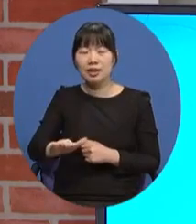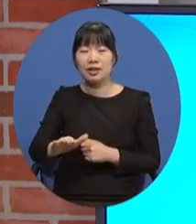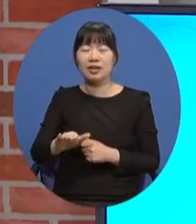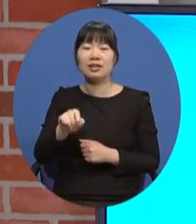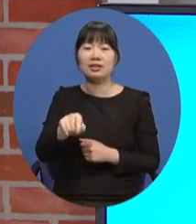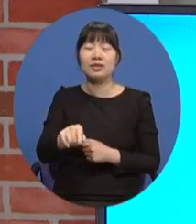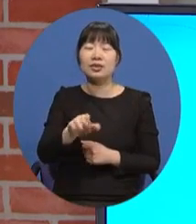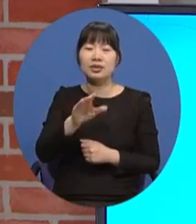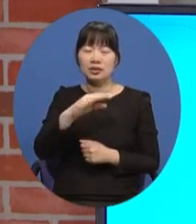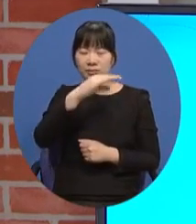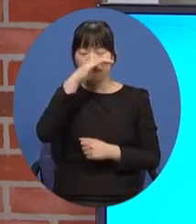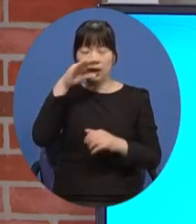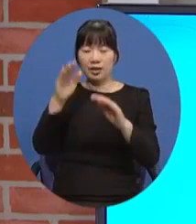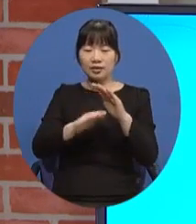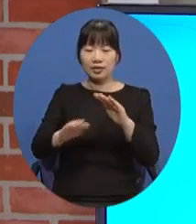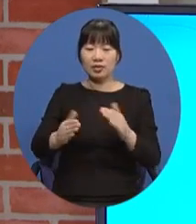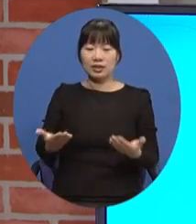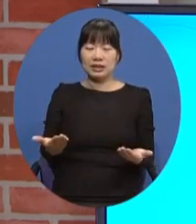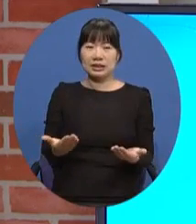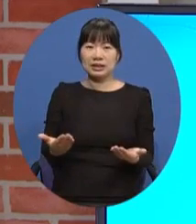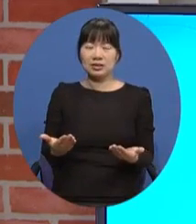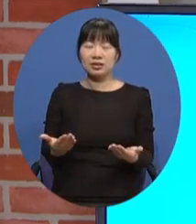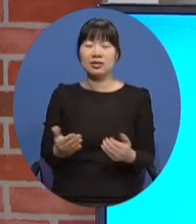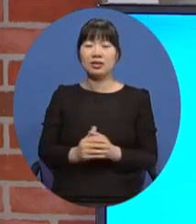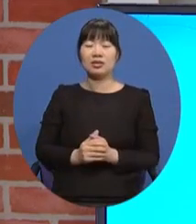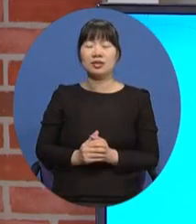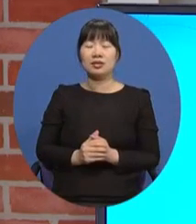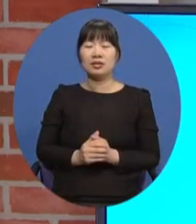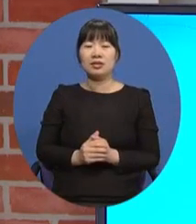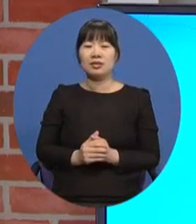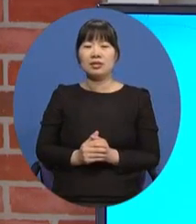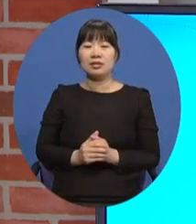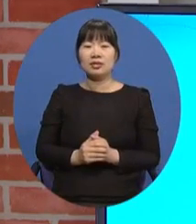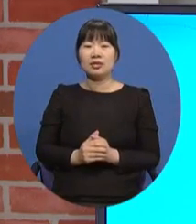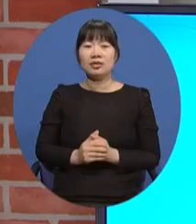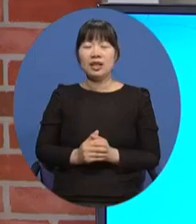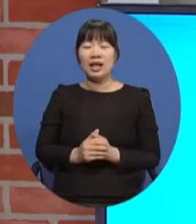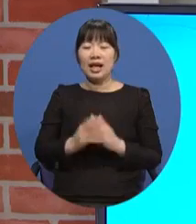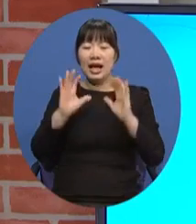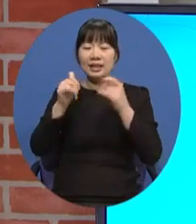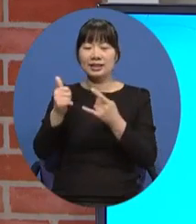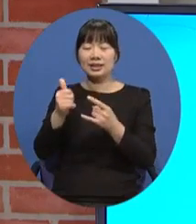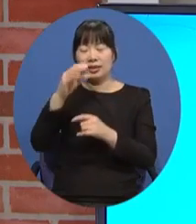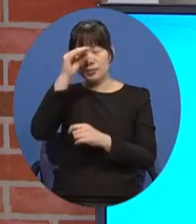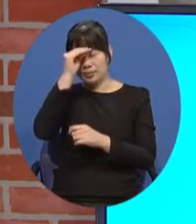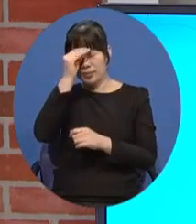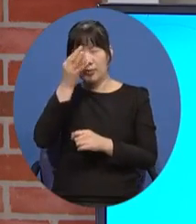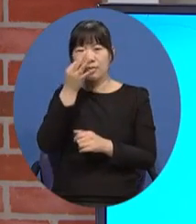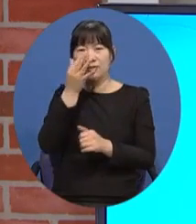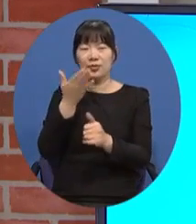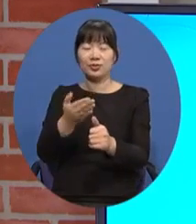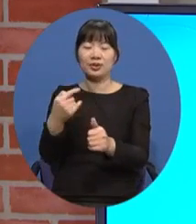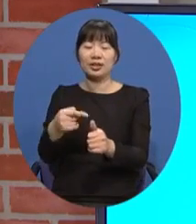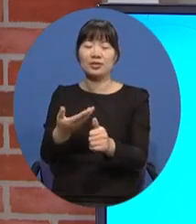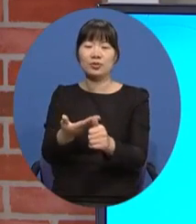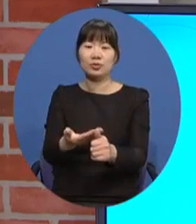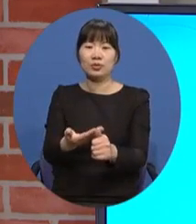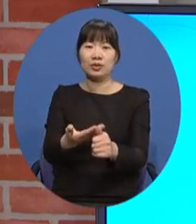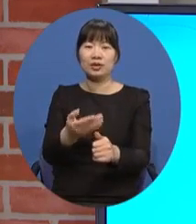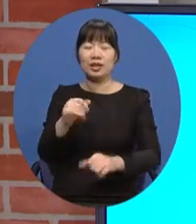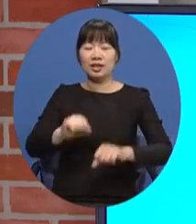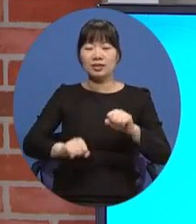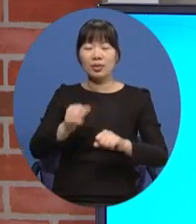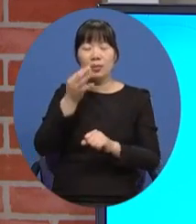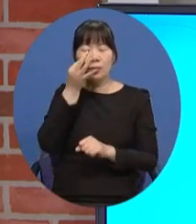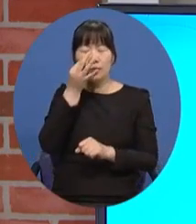사실은 그게 정도죠. 그렇게 정도를 아이들에게 배워야 되고 가르쳐야 되고 또 그거를